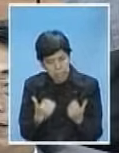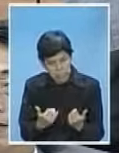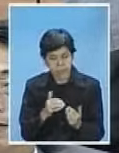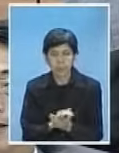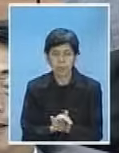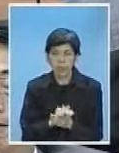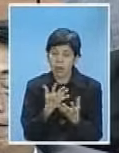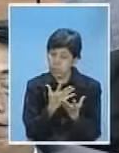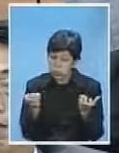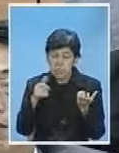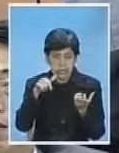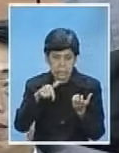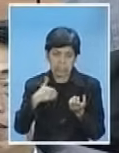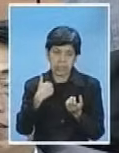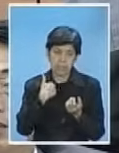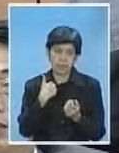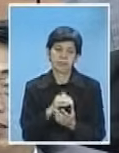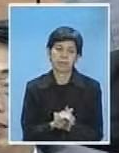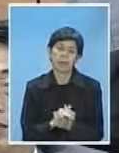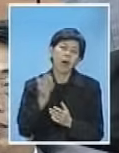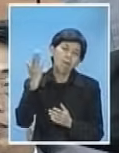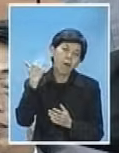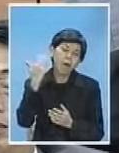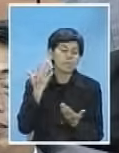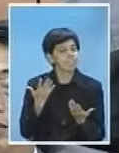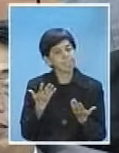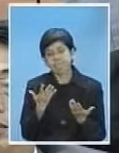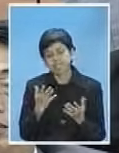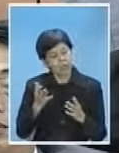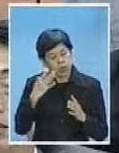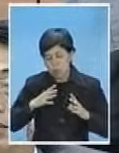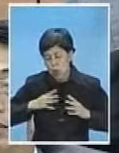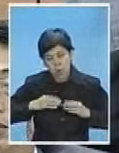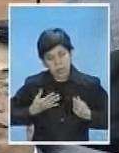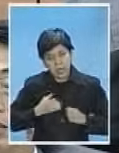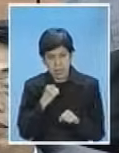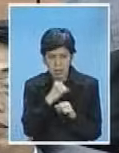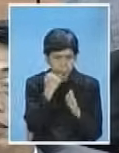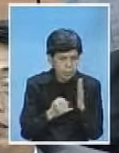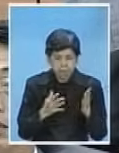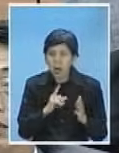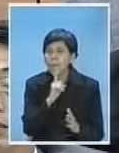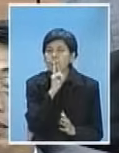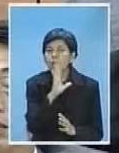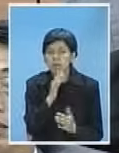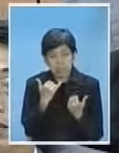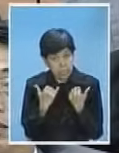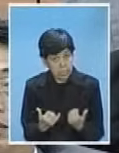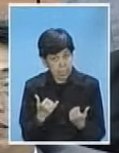งการสูญเสียเหล่านี้เดิมไม่ค่อยมีใครยอมรับว่าเป็นความผิดพลาด